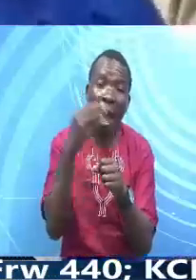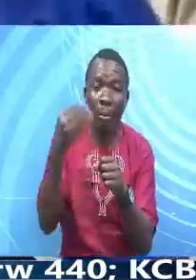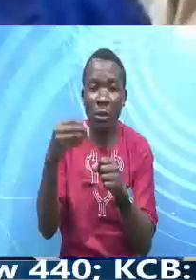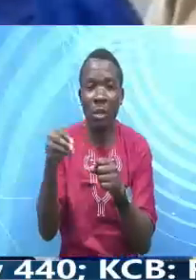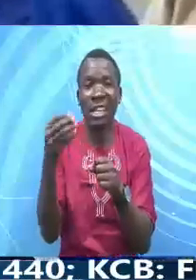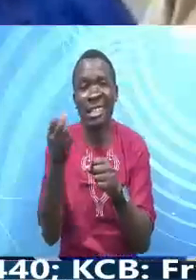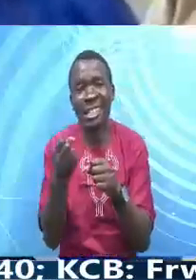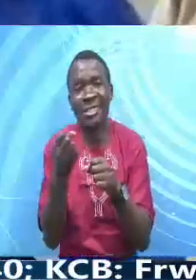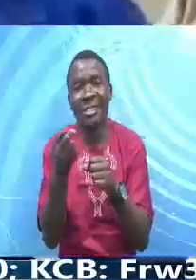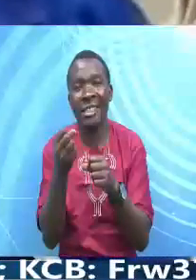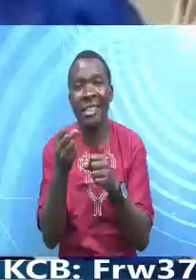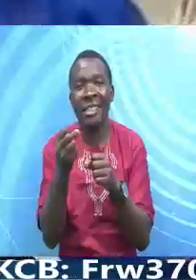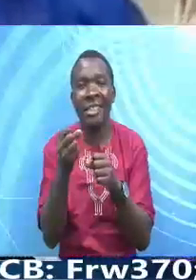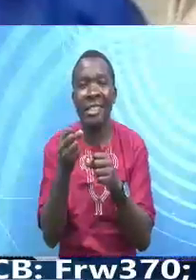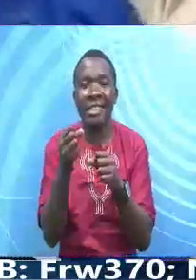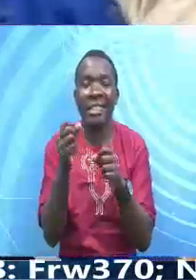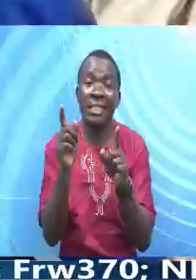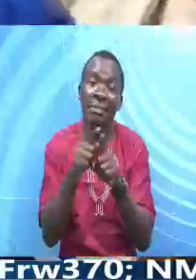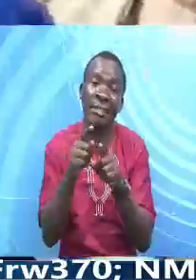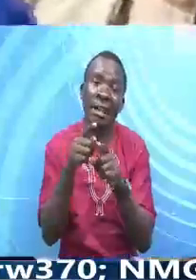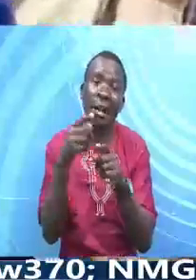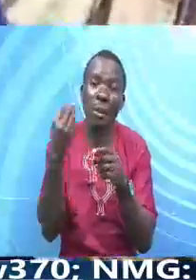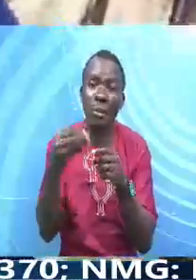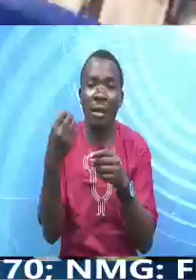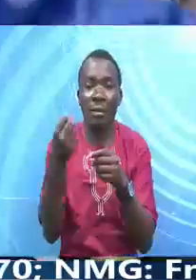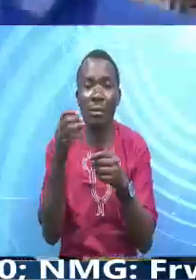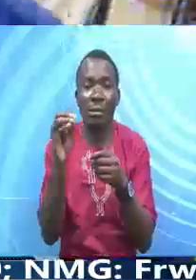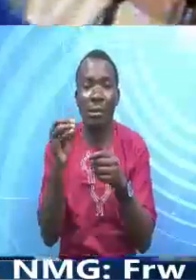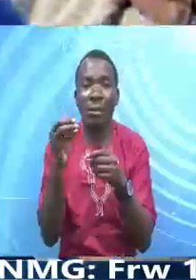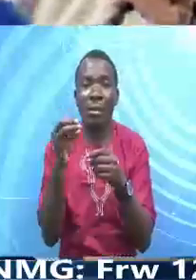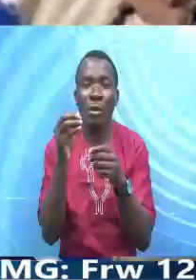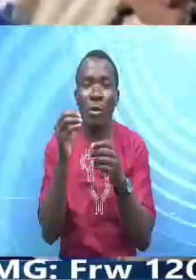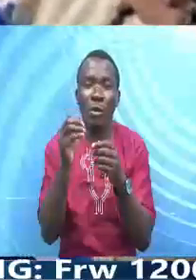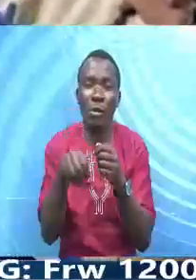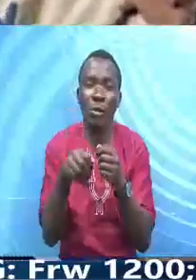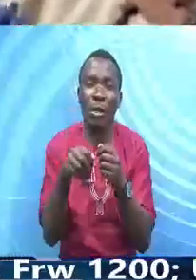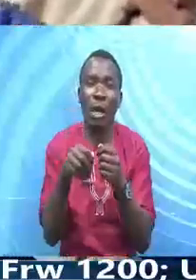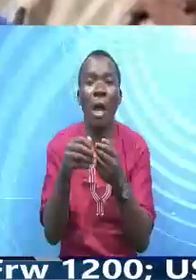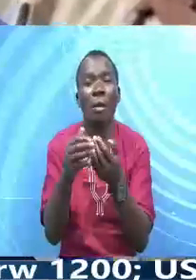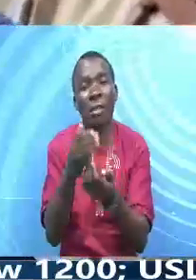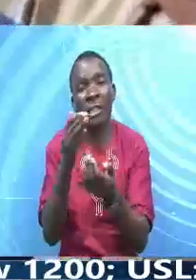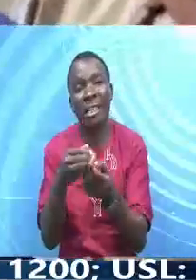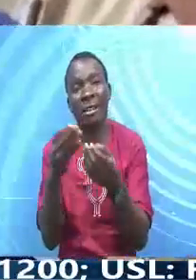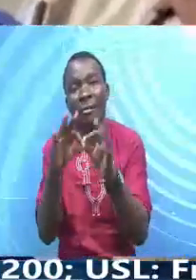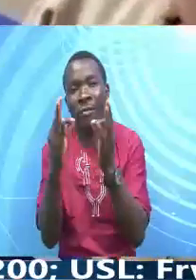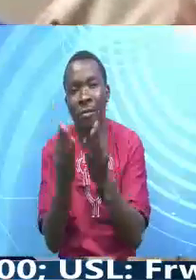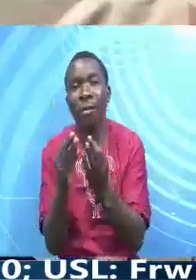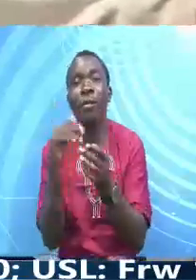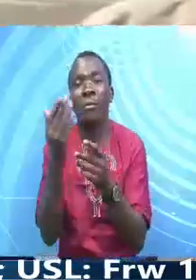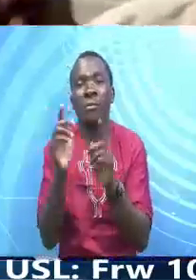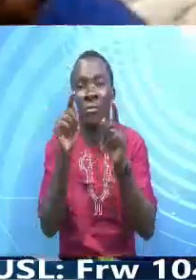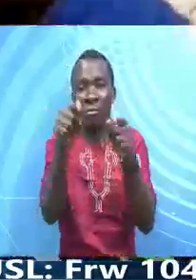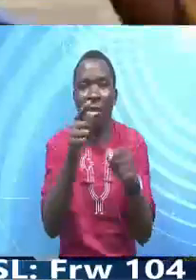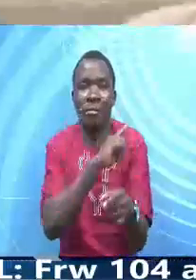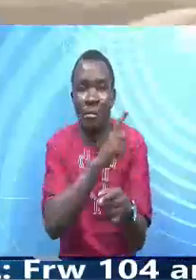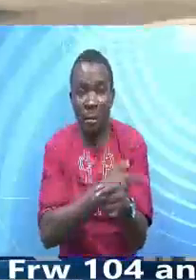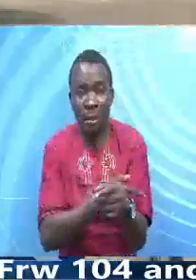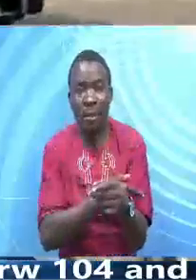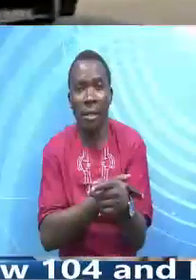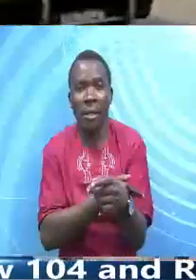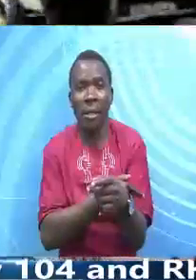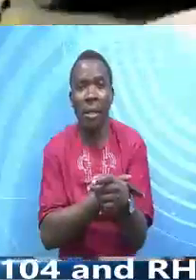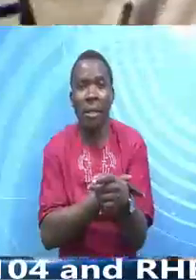dolari. Sasa ile 5 dolari ndio hatuna. Ila tuko na bezoe ya kufika ta Goma tuone familia yetu iniko Goma. Tuko na mafamilia mingi